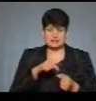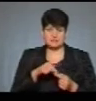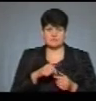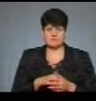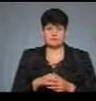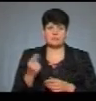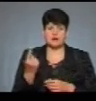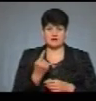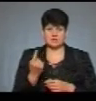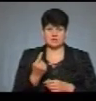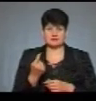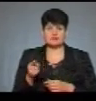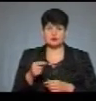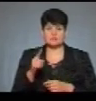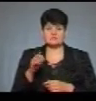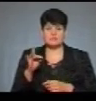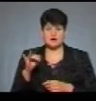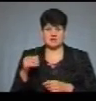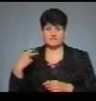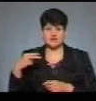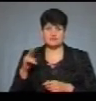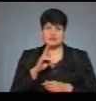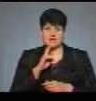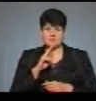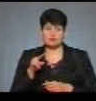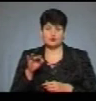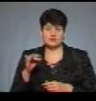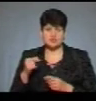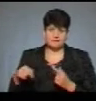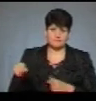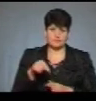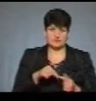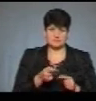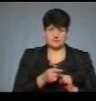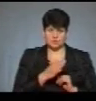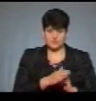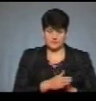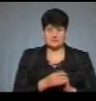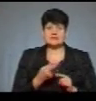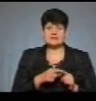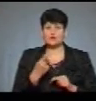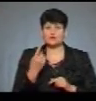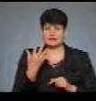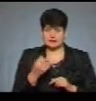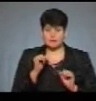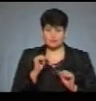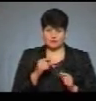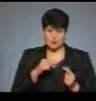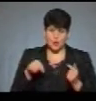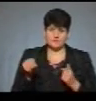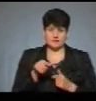маршрута. Перший – це Тернопіль-Збараж, Вишнівець, Кременець, Почаїв і назад вертаємося в Тернопіль. Це можна за один день повністю об'їхати